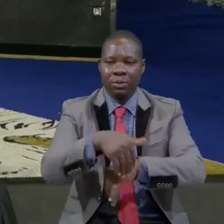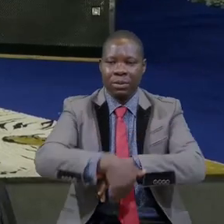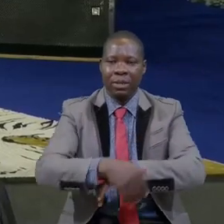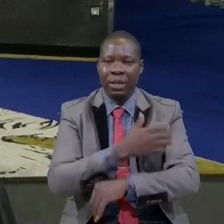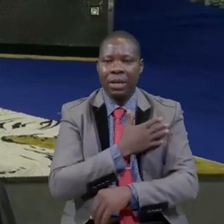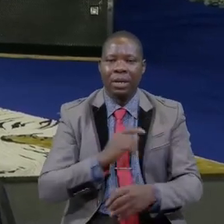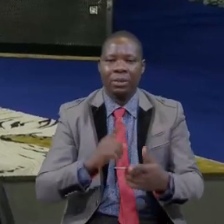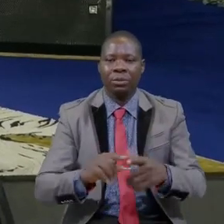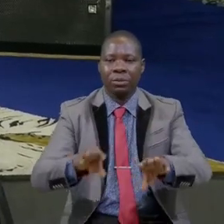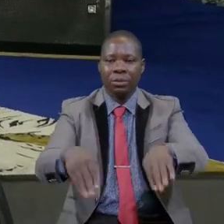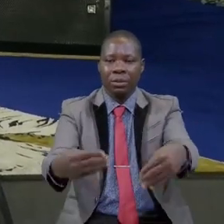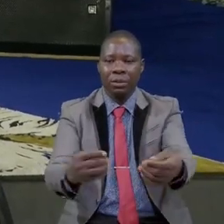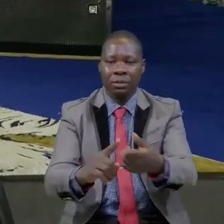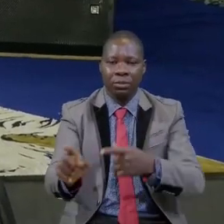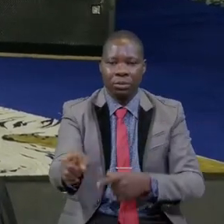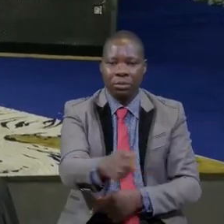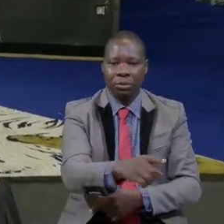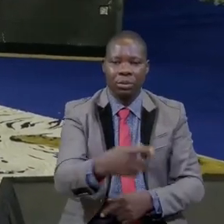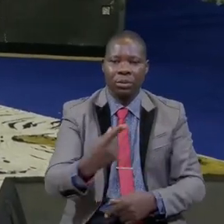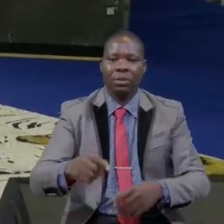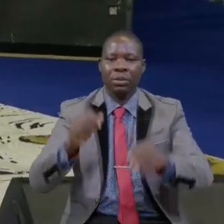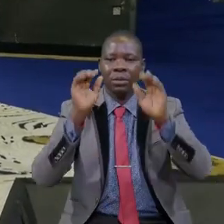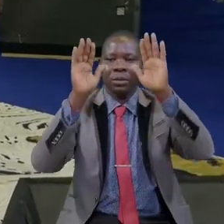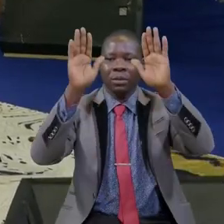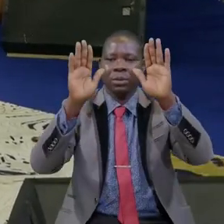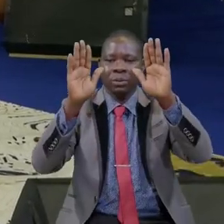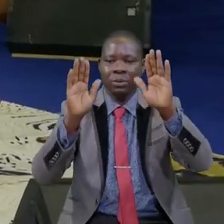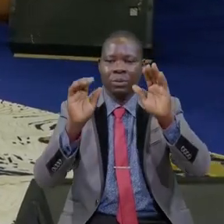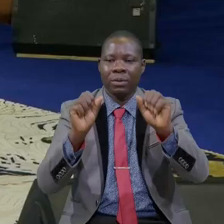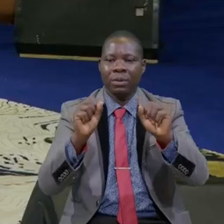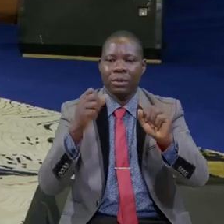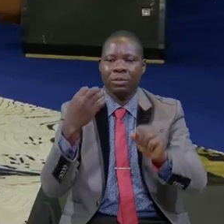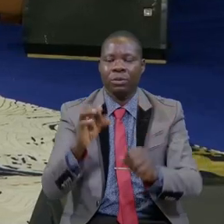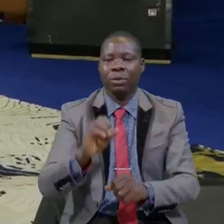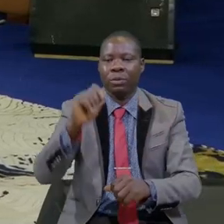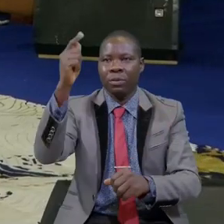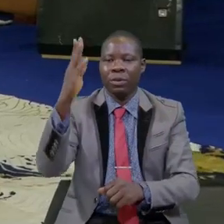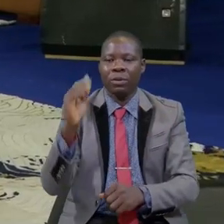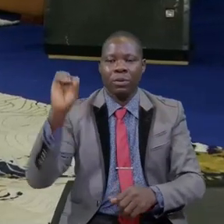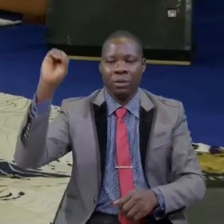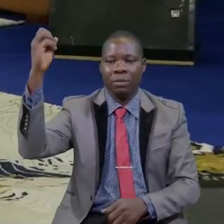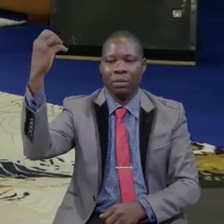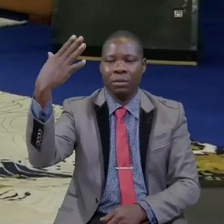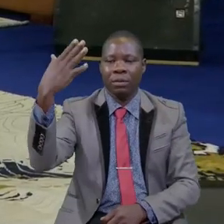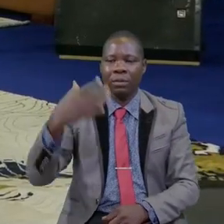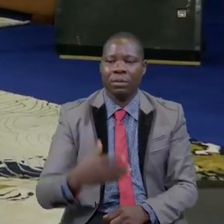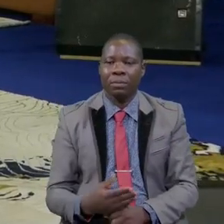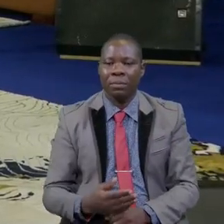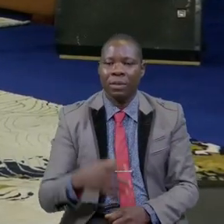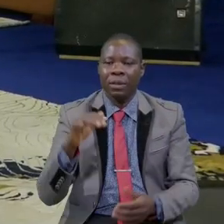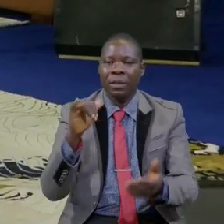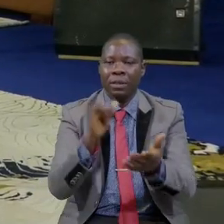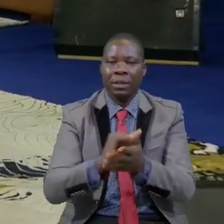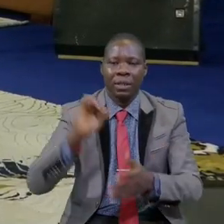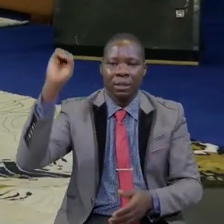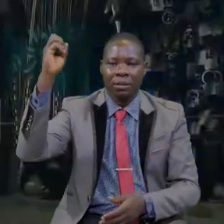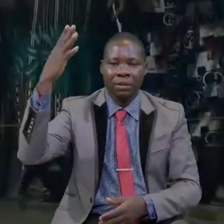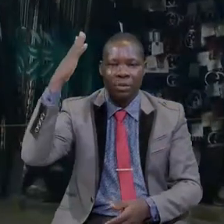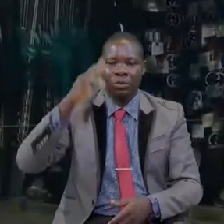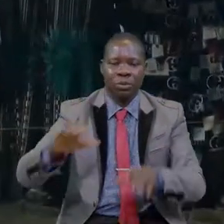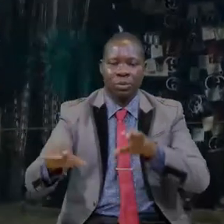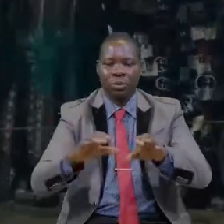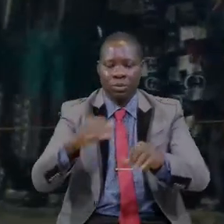pour vous envoyer les prodiges de la grâce de Dieu, les merveilles de la grâce de Dieu. Cette grâce